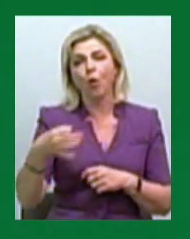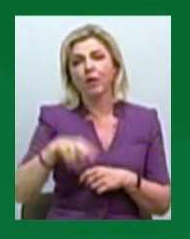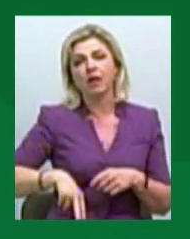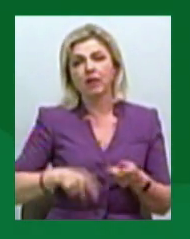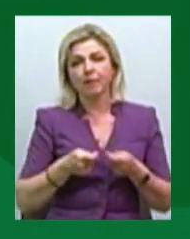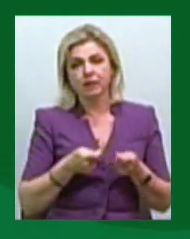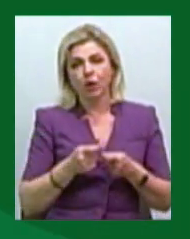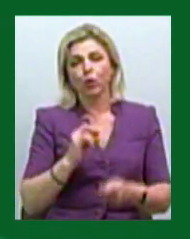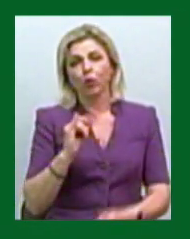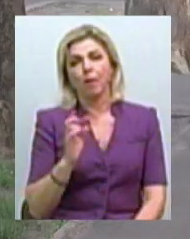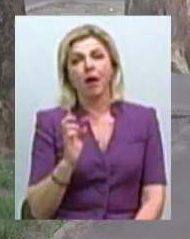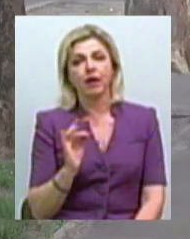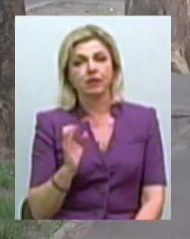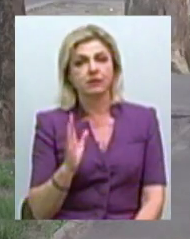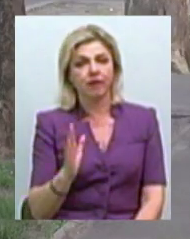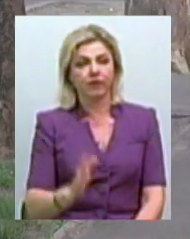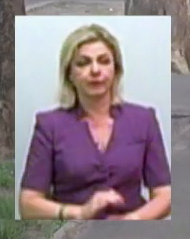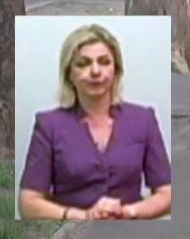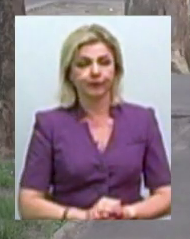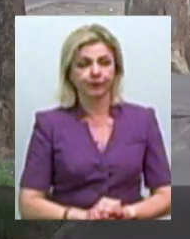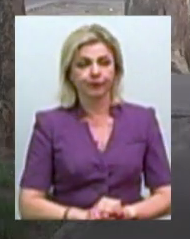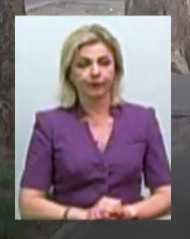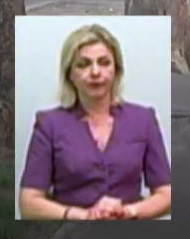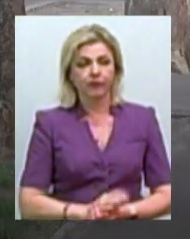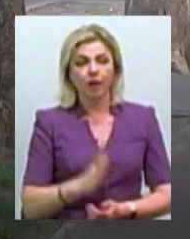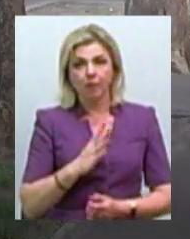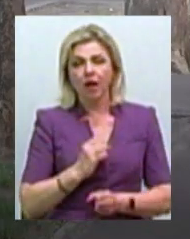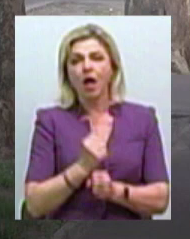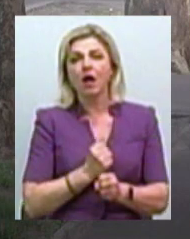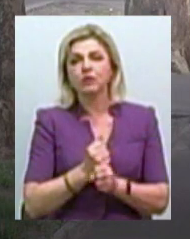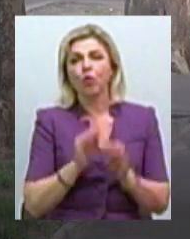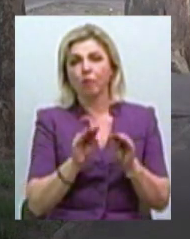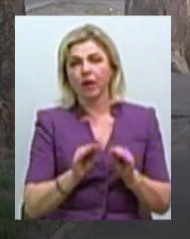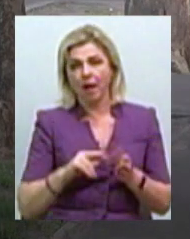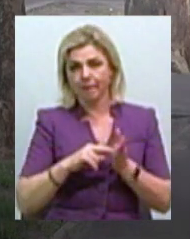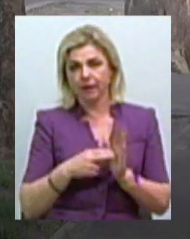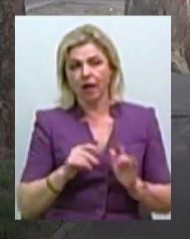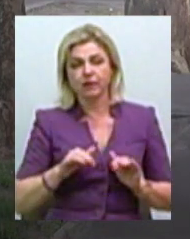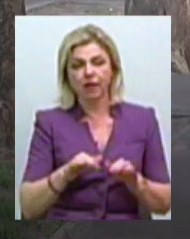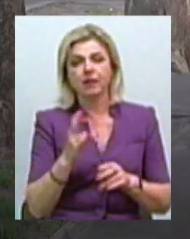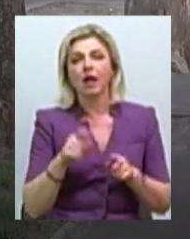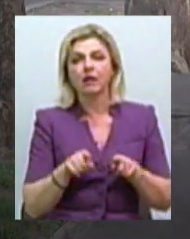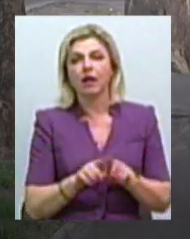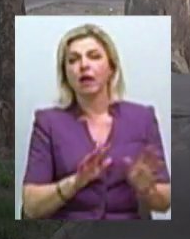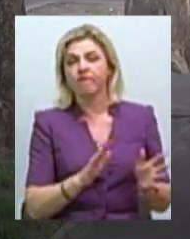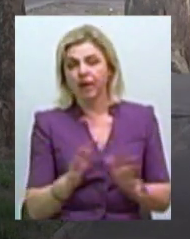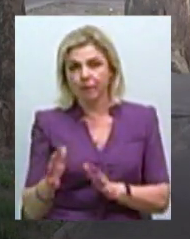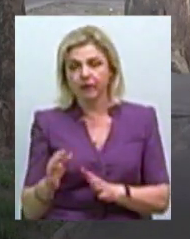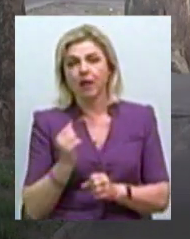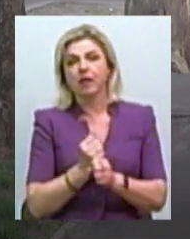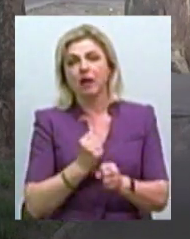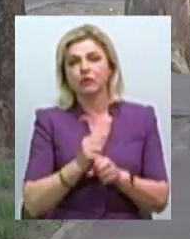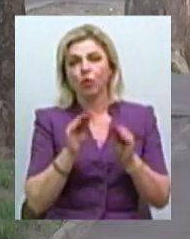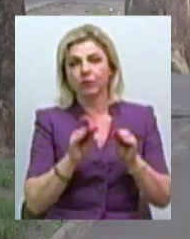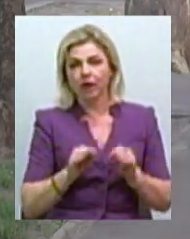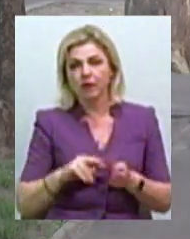облдержадміністрації Юрій Багрянцев. Розроблений відповідний план дій на подібного роду випадки, розроблено план